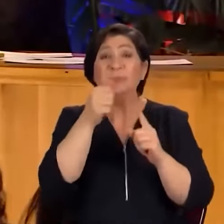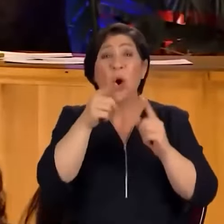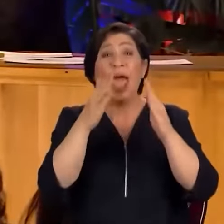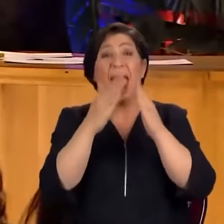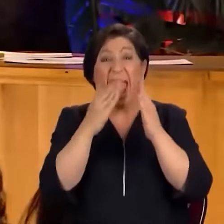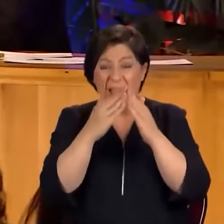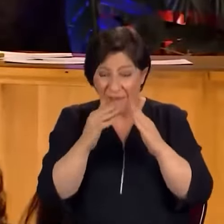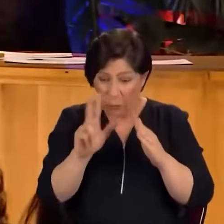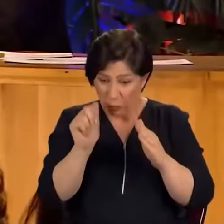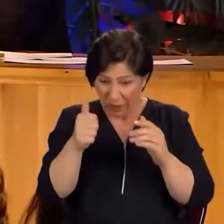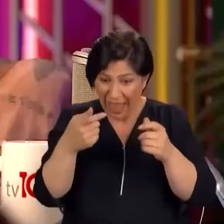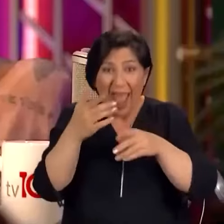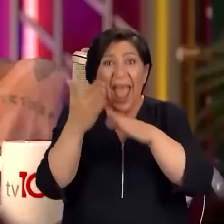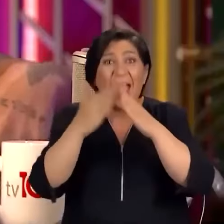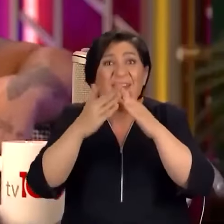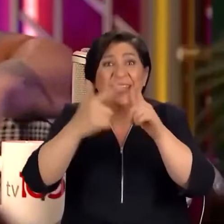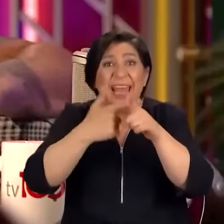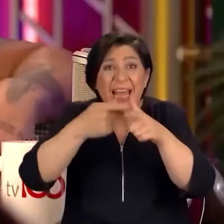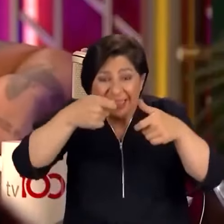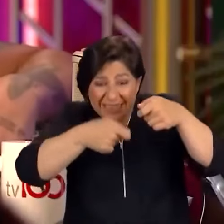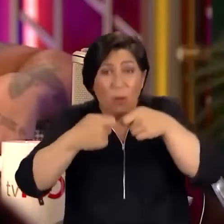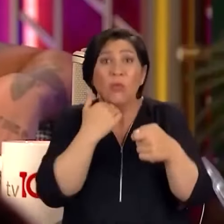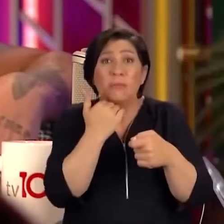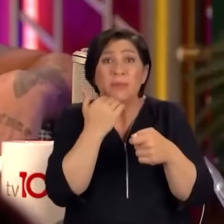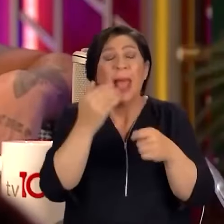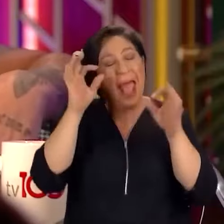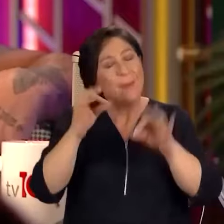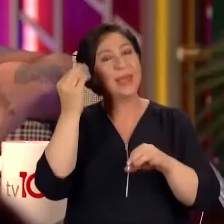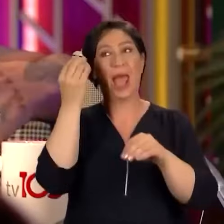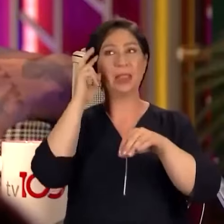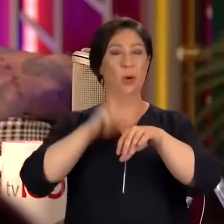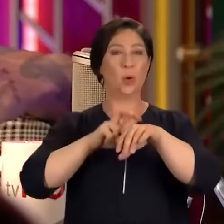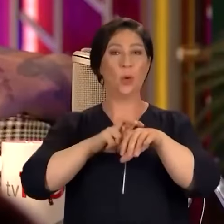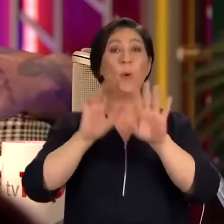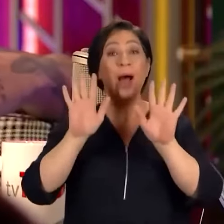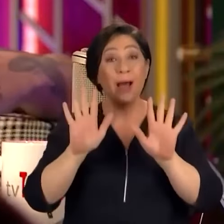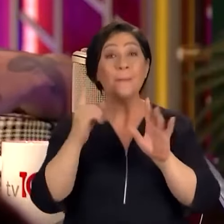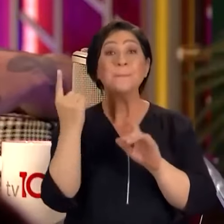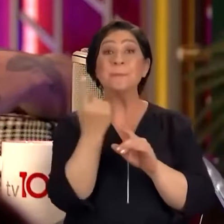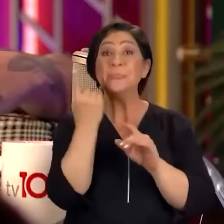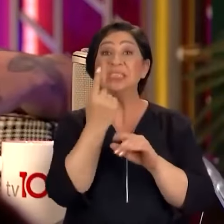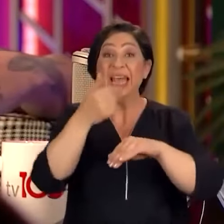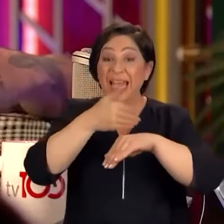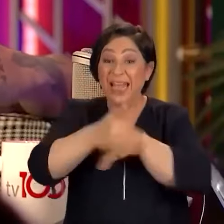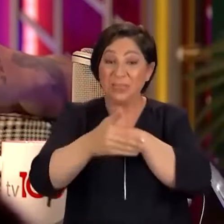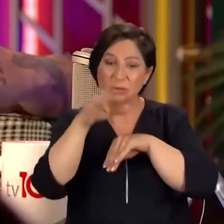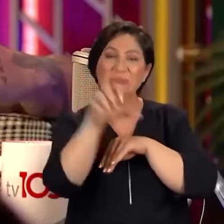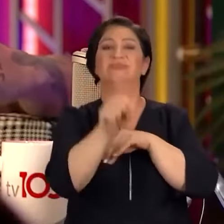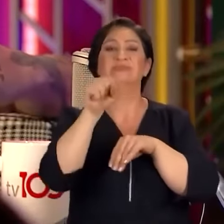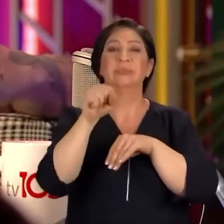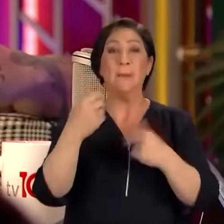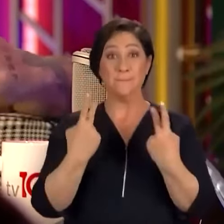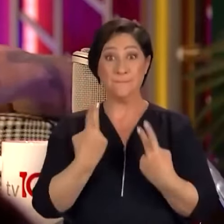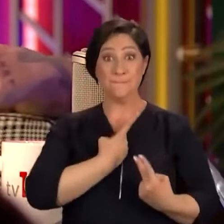ev kirasını denkleyememiştik. İyi hatırlıyorum yani hepsini. Dolayısıyla bir şeylere o kadar çok geç ulaştım ki ve